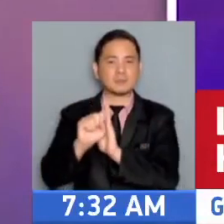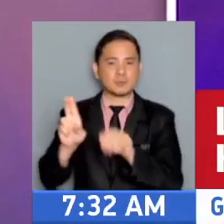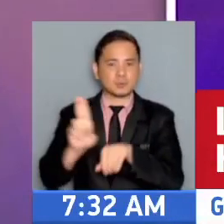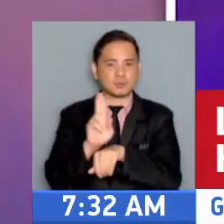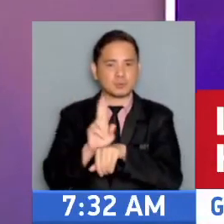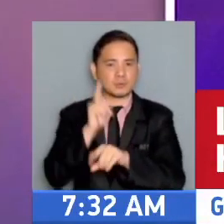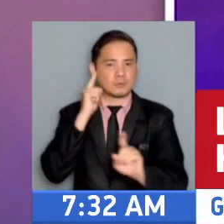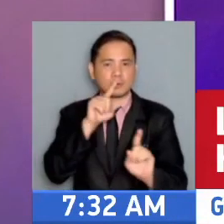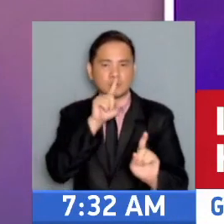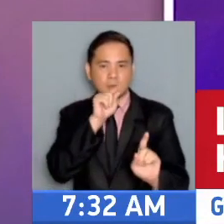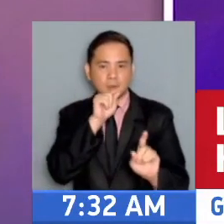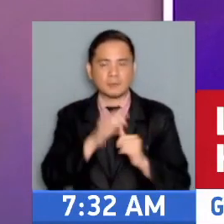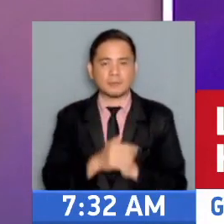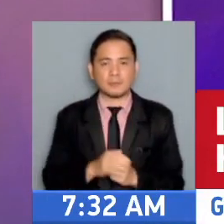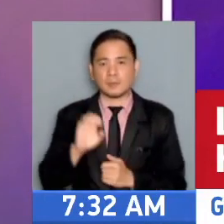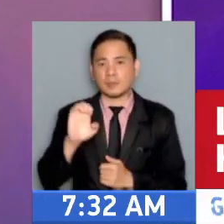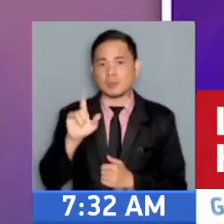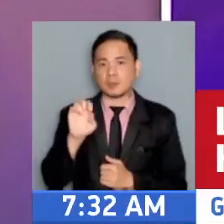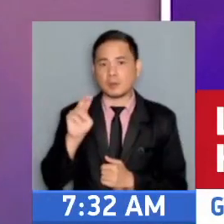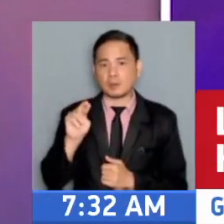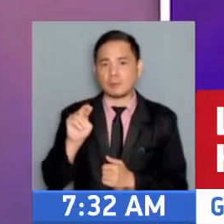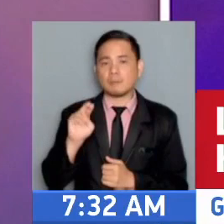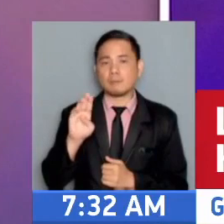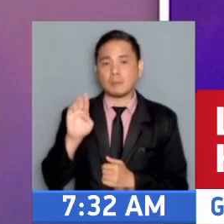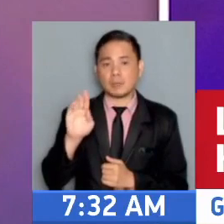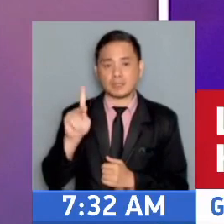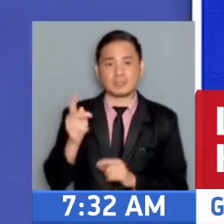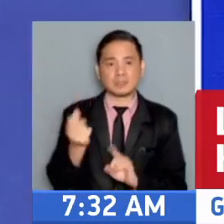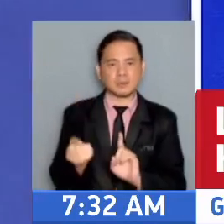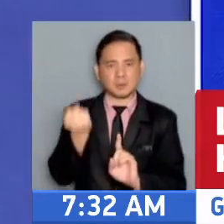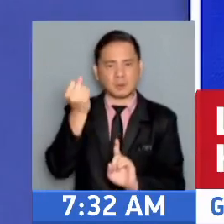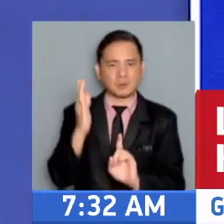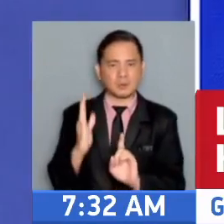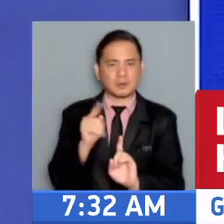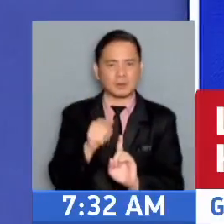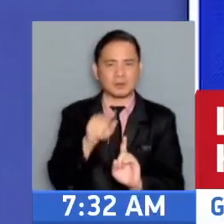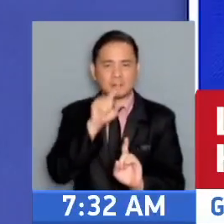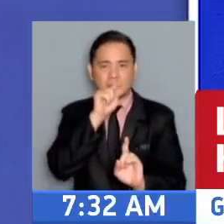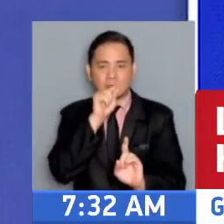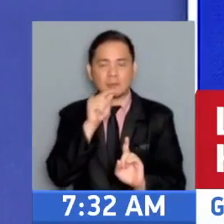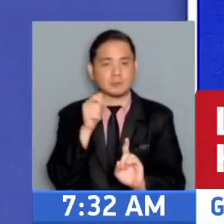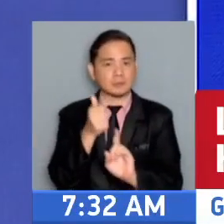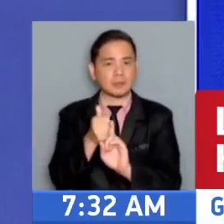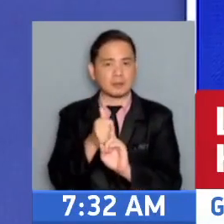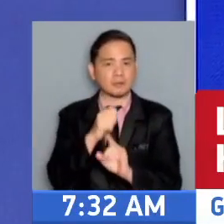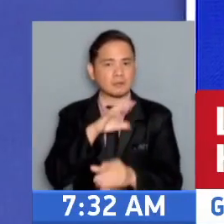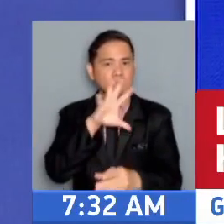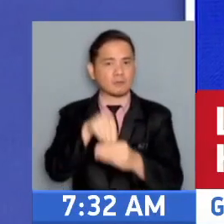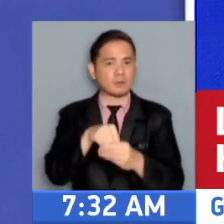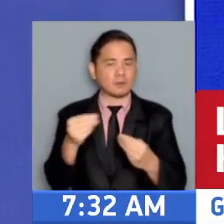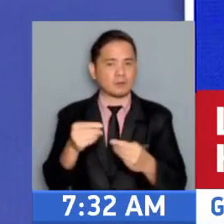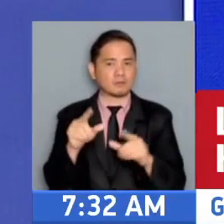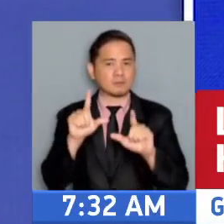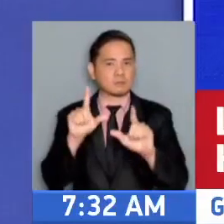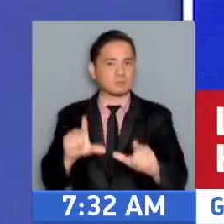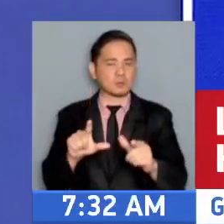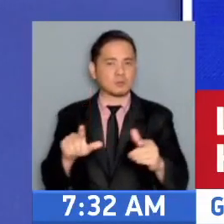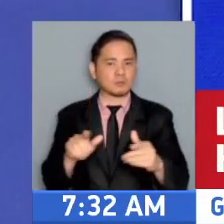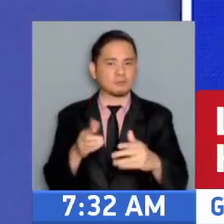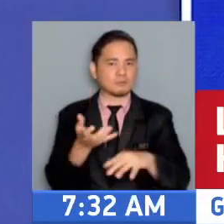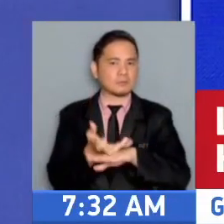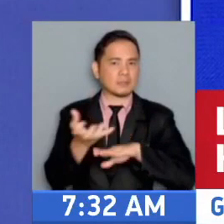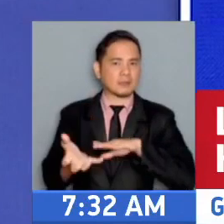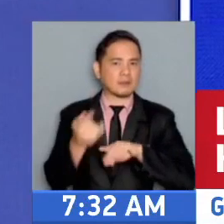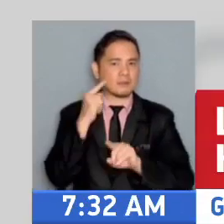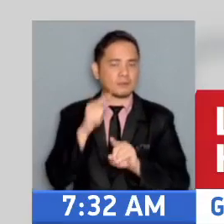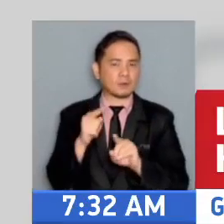$258 million na lawsuit kaugnay sa mga aligasyon na nagpapatakbo muna siya ng pyramid scheme para suportahan ang nasabing